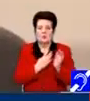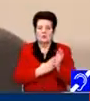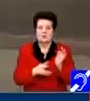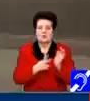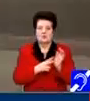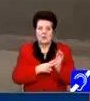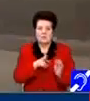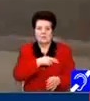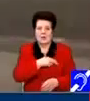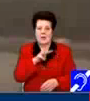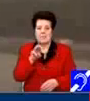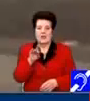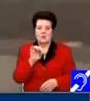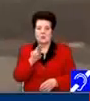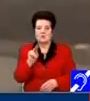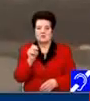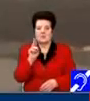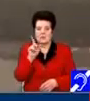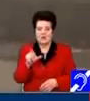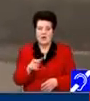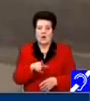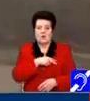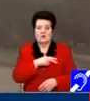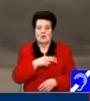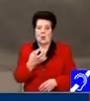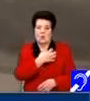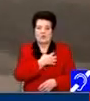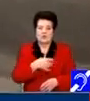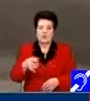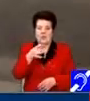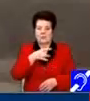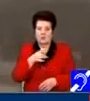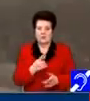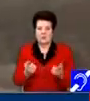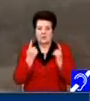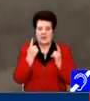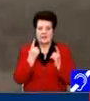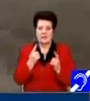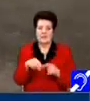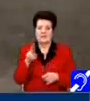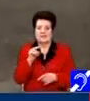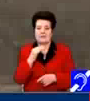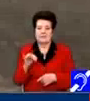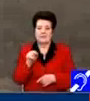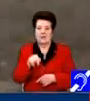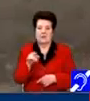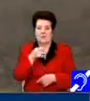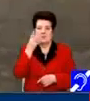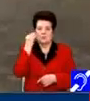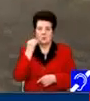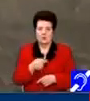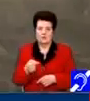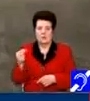distins cu medalia Meritul Civic. Ulterior a fost decorat cu Ordinul Republicii, cea mai înaltă distinție de stat a Republicii Moldova.